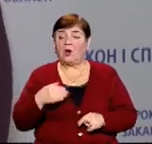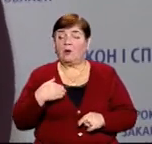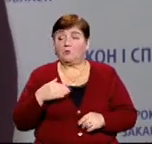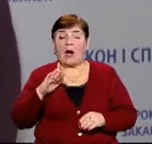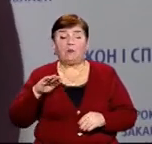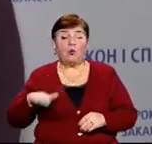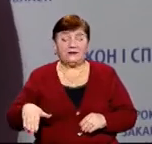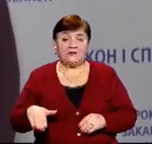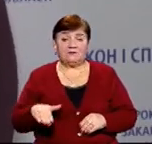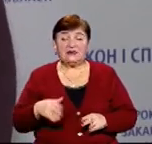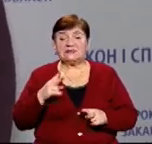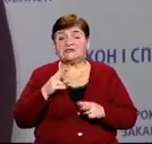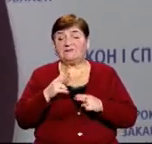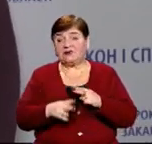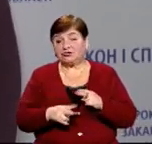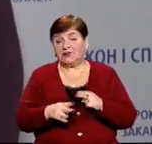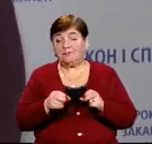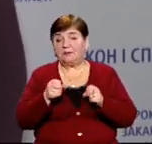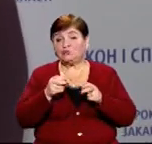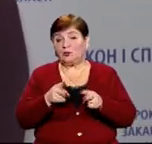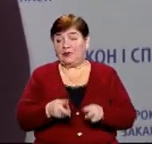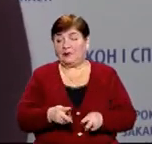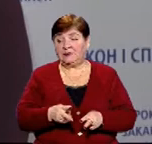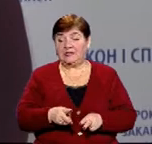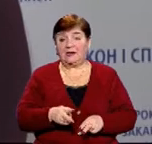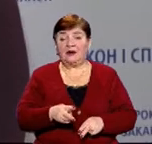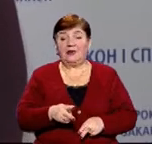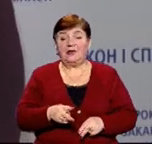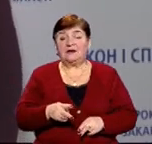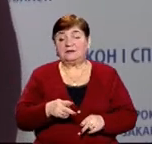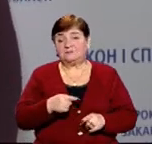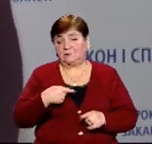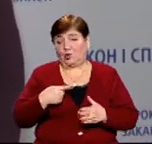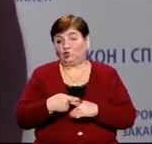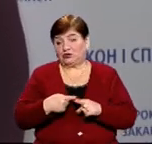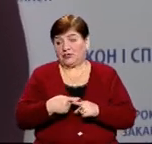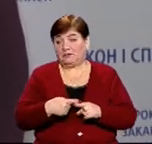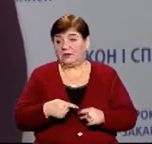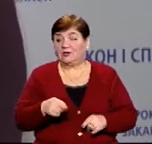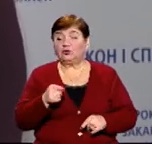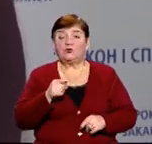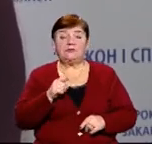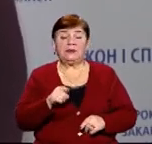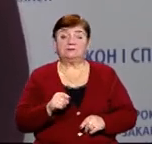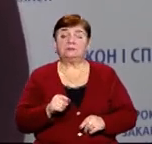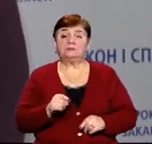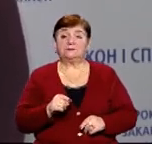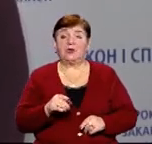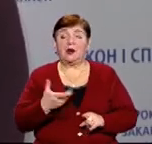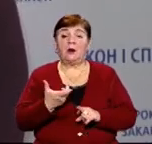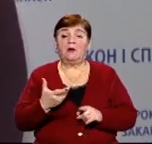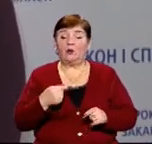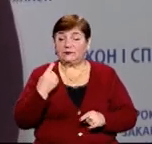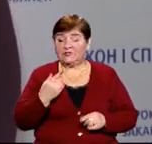бруківкою, а потім завершили злочин, нанісши серію ударів ножем. Один з потерпілих